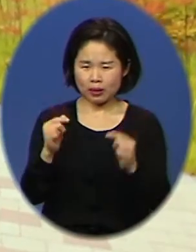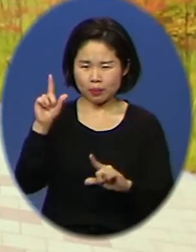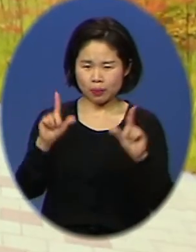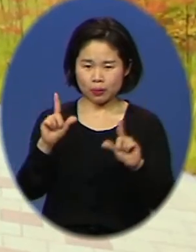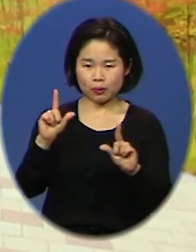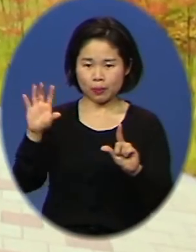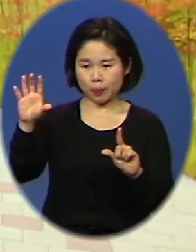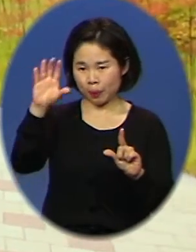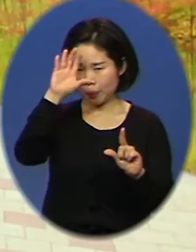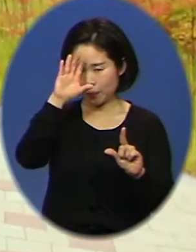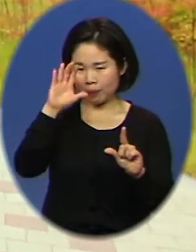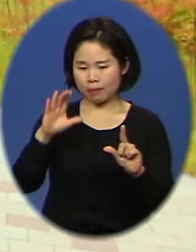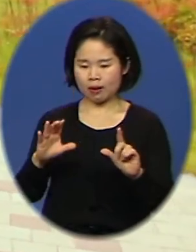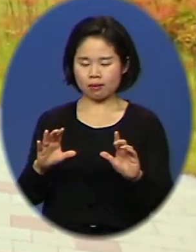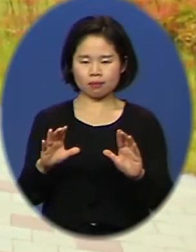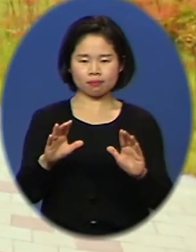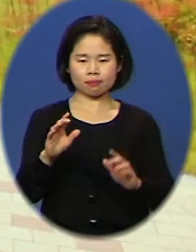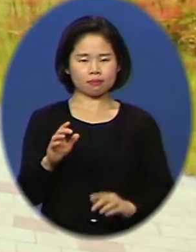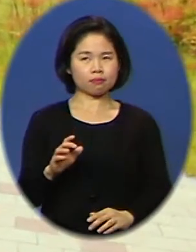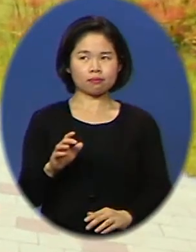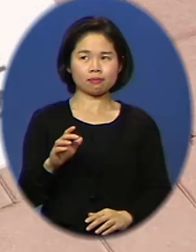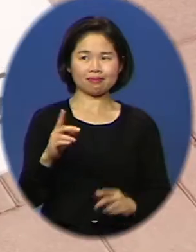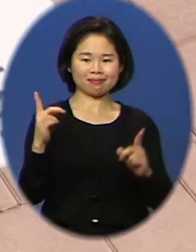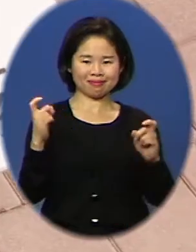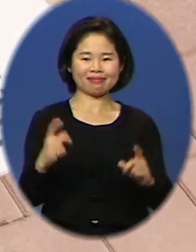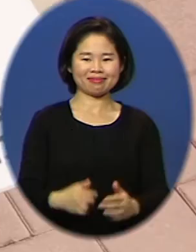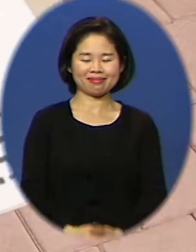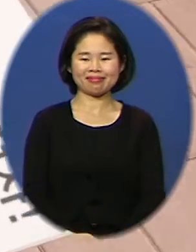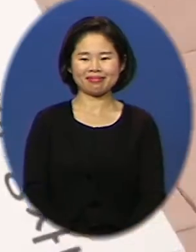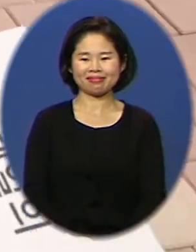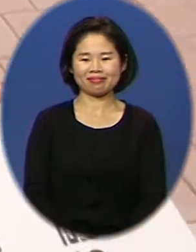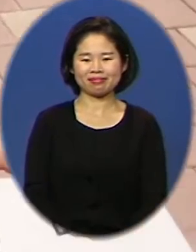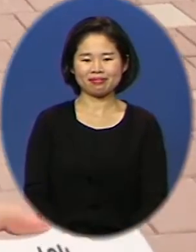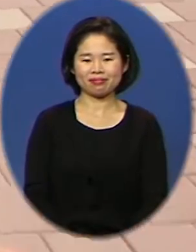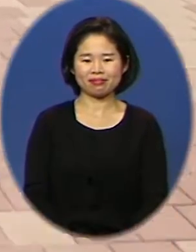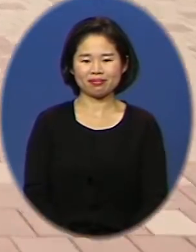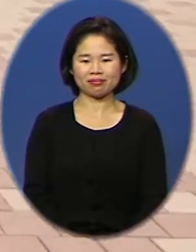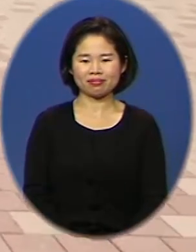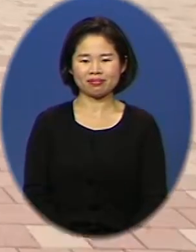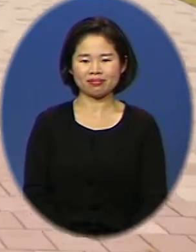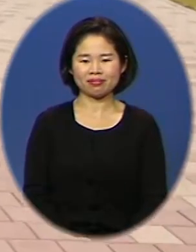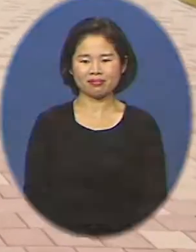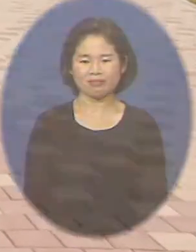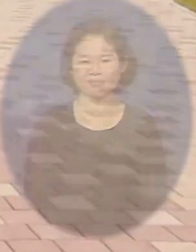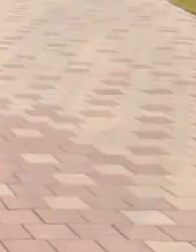촬영하기. 오케이.